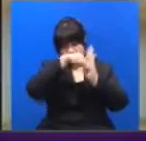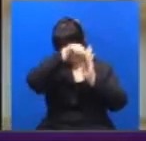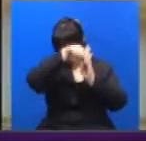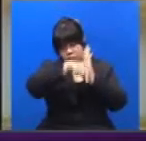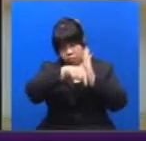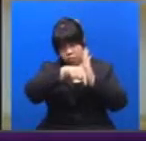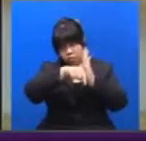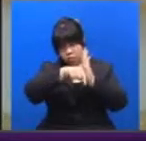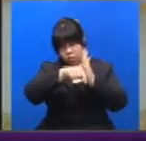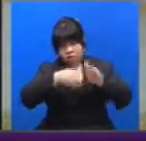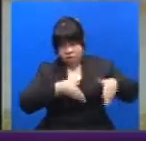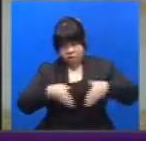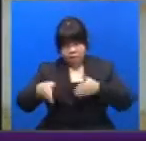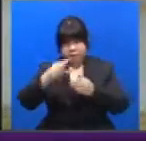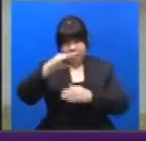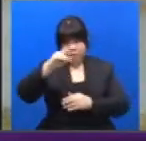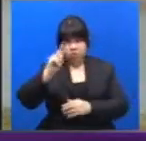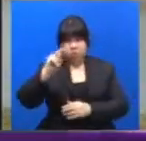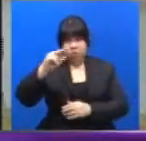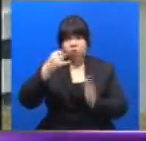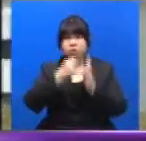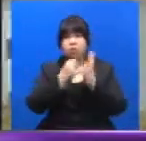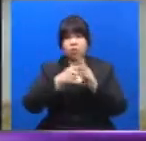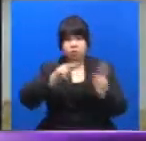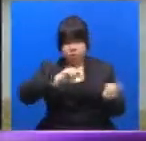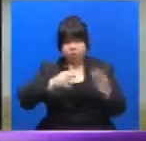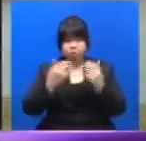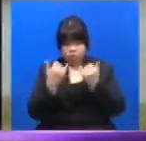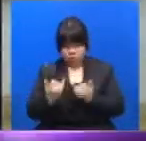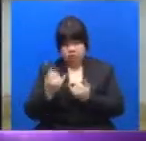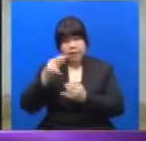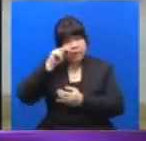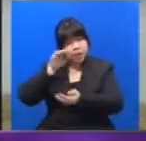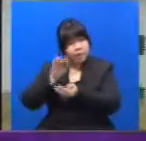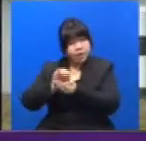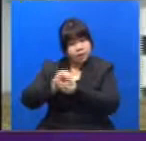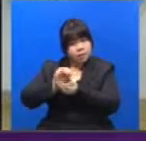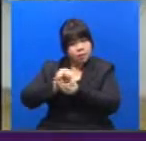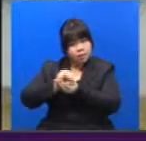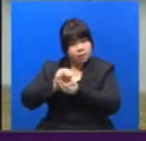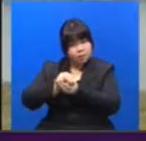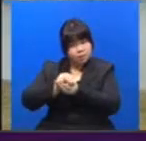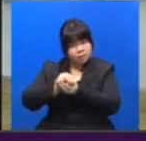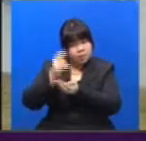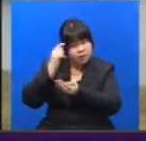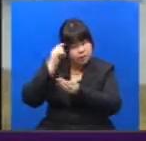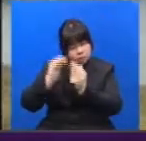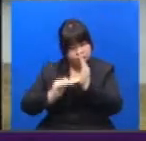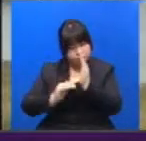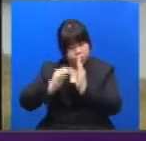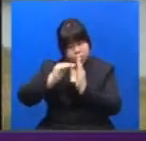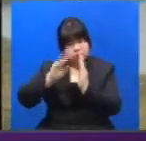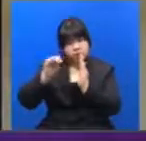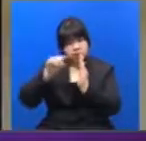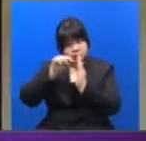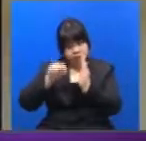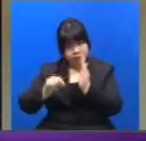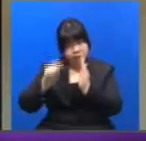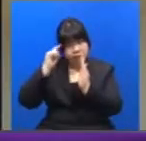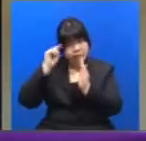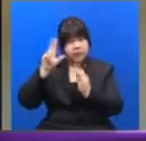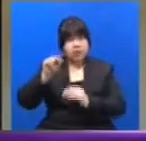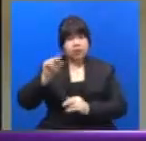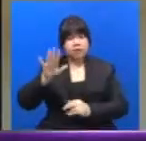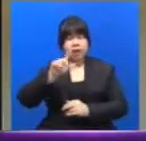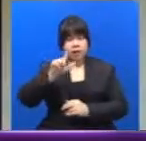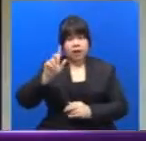พนม จงหดนครพนมปัจจุบัเดีเรงกักน้ำเพื่อรัษาระดับน้ำกัเก็บ ให้อยู่ที่ 140 หอประมาณ 35 ล้านลู